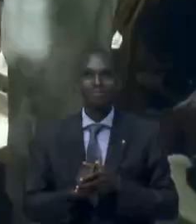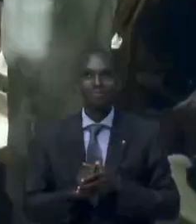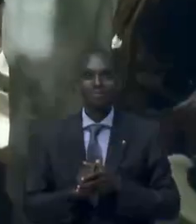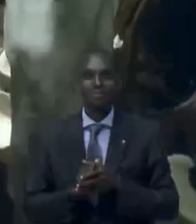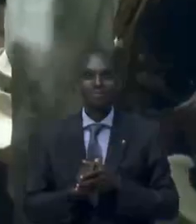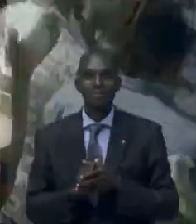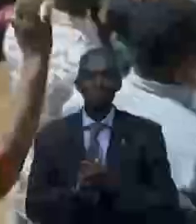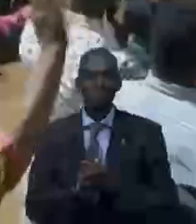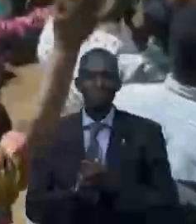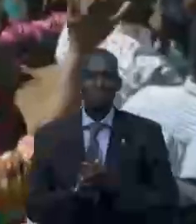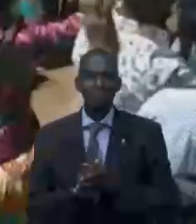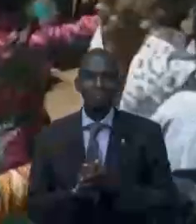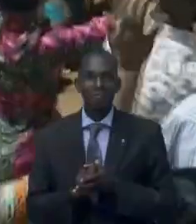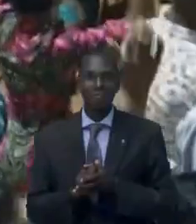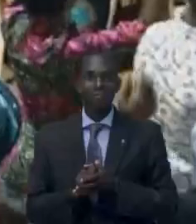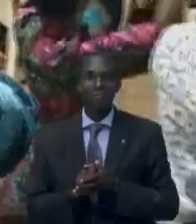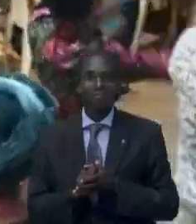soir jeudi droit radieux